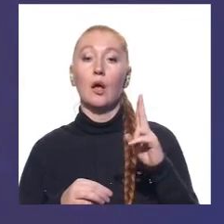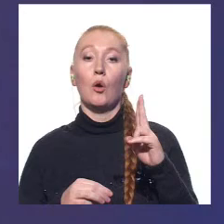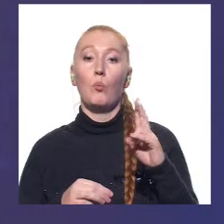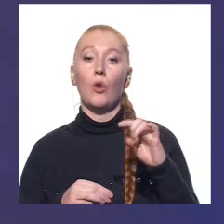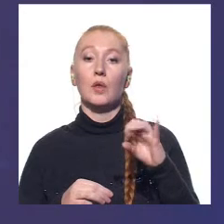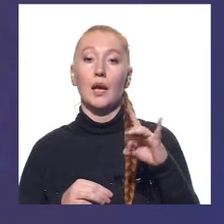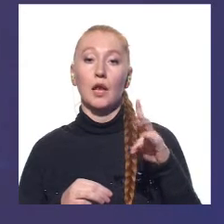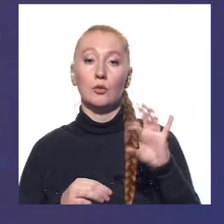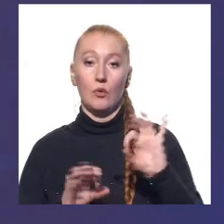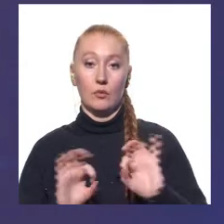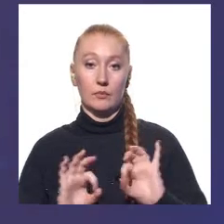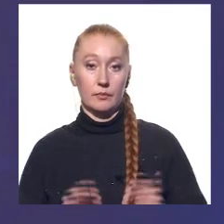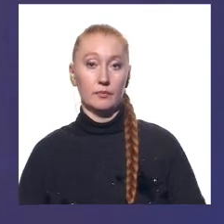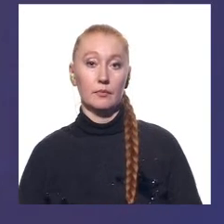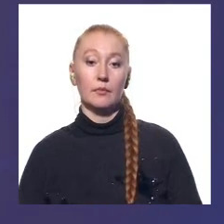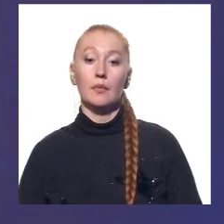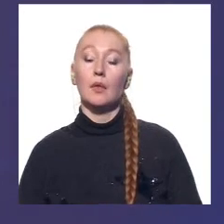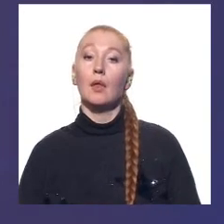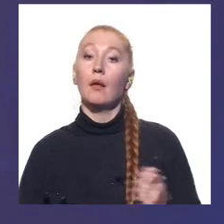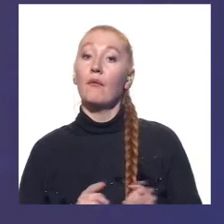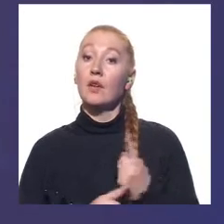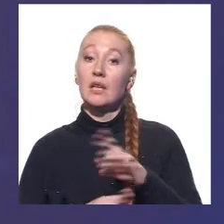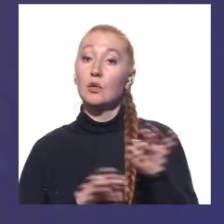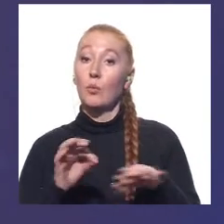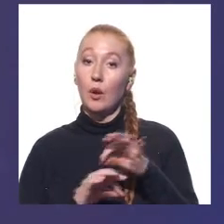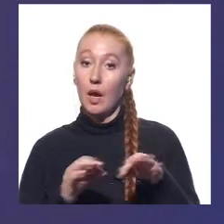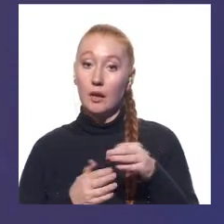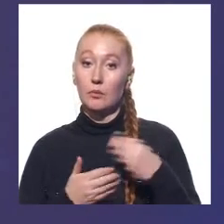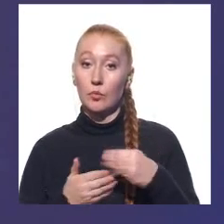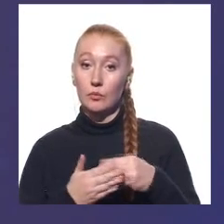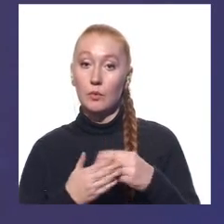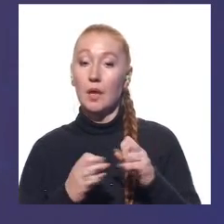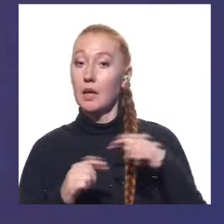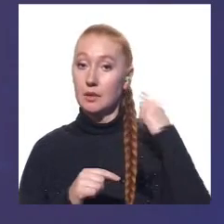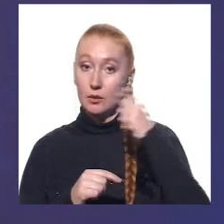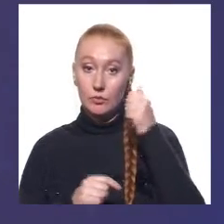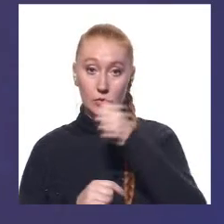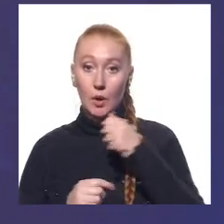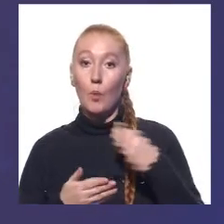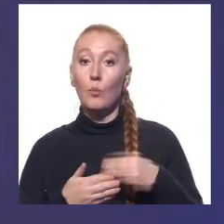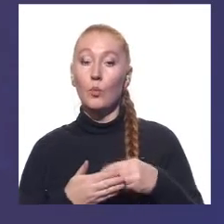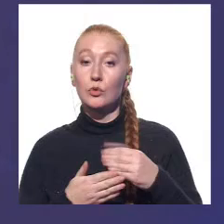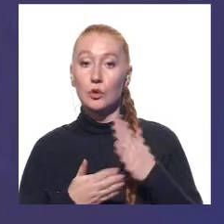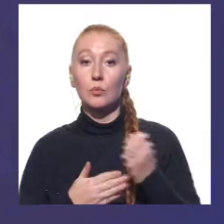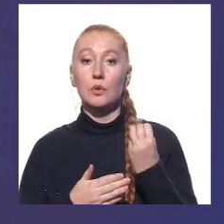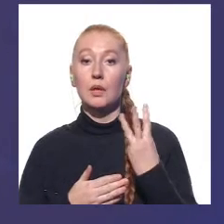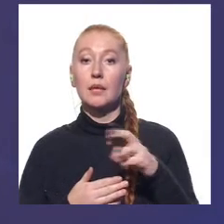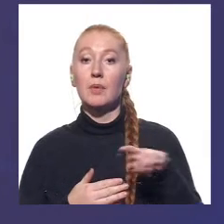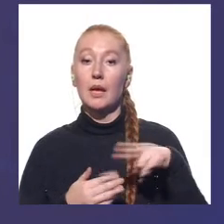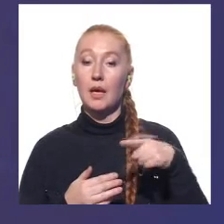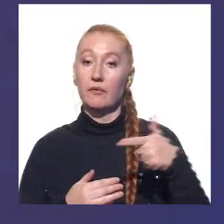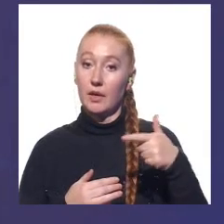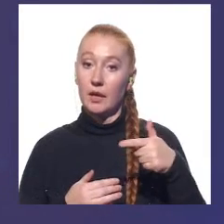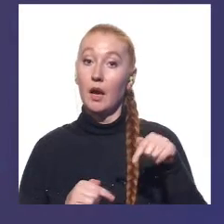Олександр Бондаренко. Виходячи із проєкту державного бюджету на наступний рік, бюджет Дніпра становить 13